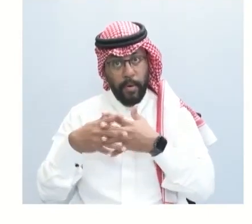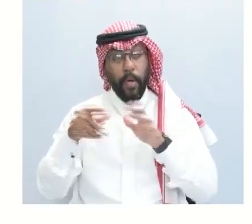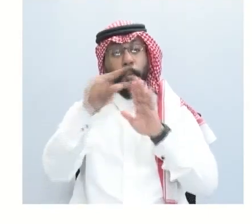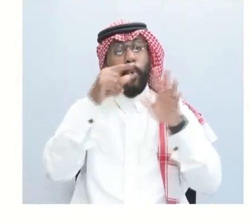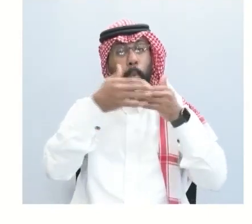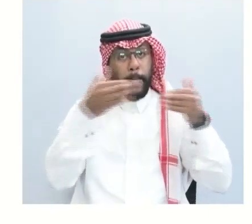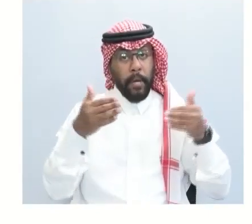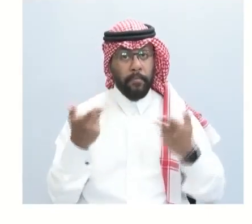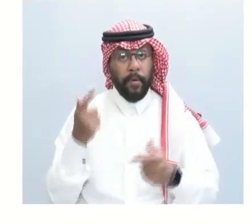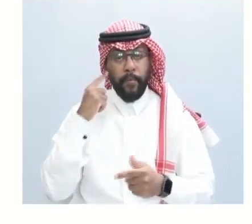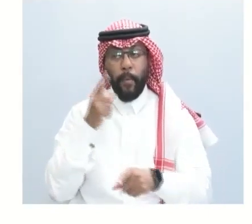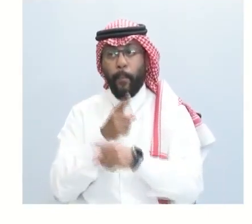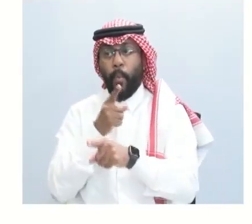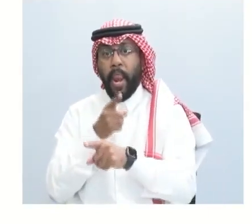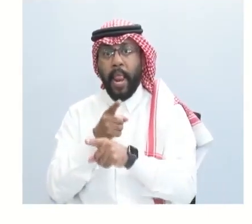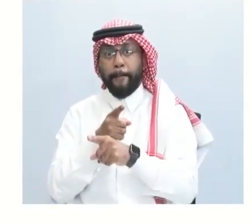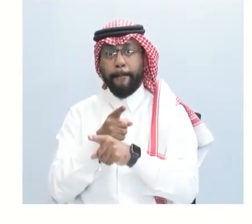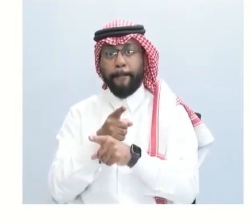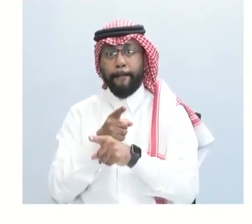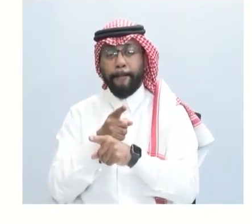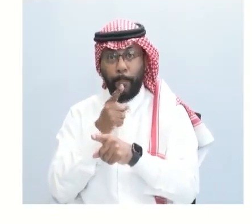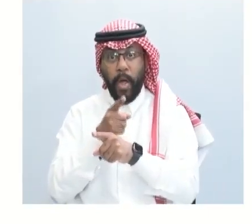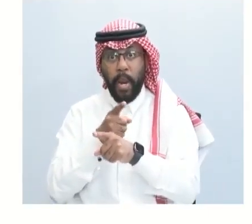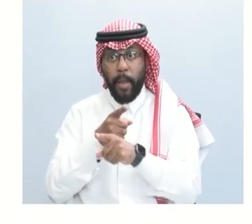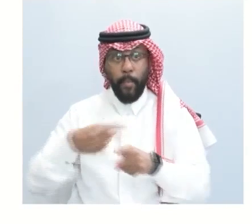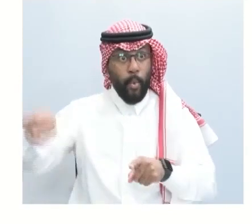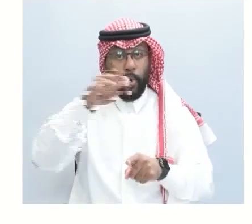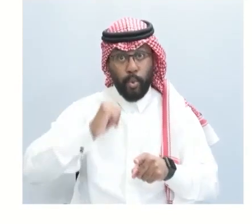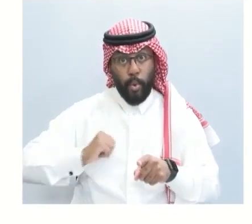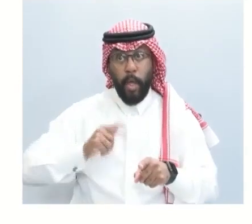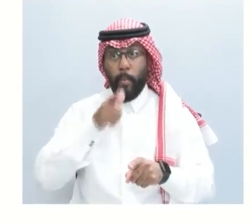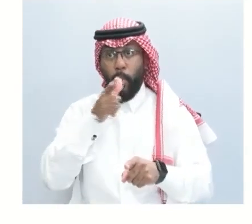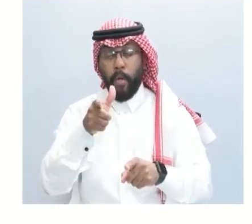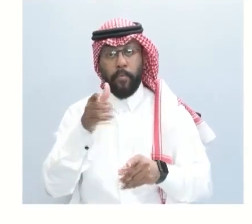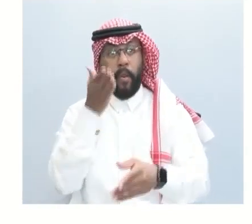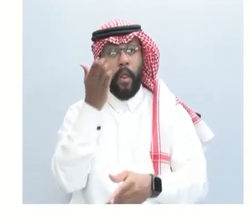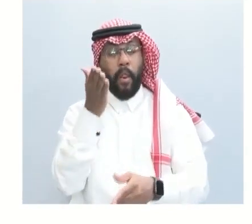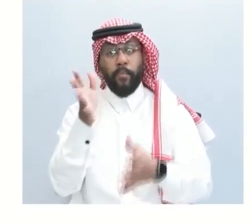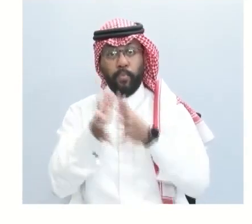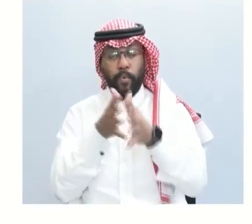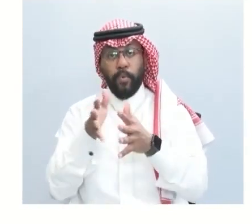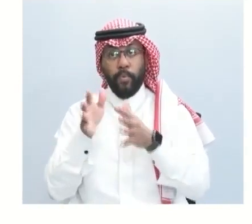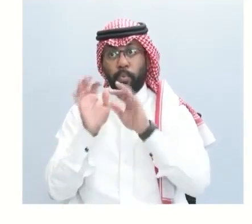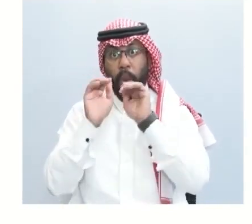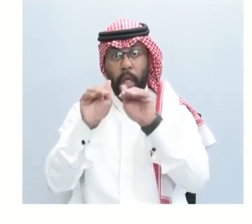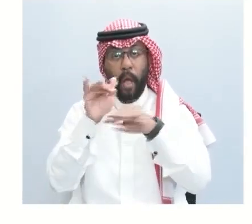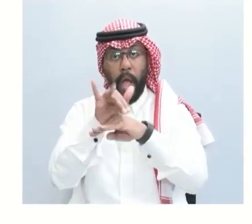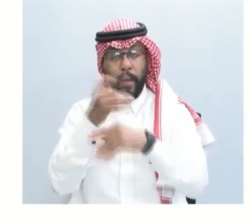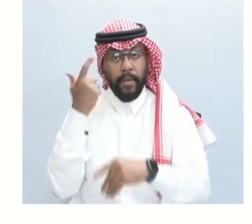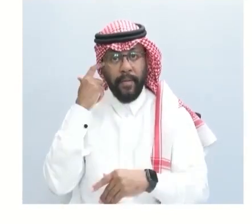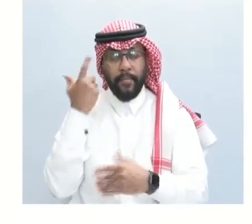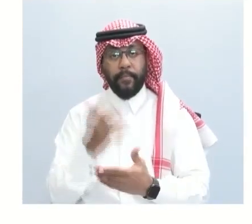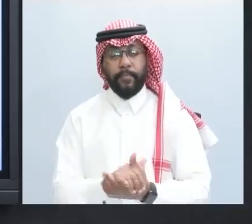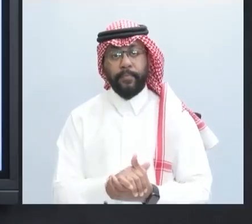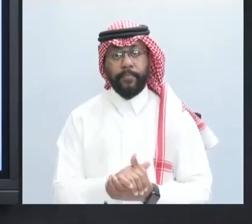الموضوع معلم نشرح الدرس لطلابه هل هذا منتمي الى الخطابه لما ذكرنا ان هنا حديث مسترس يلقيه